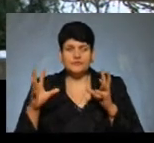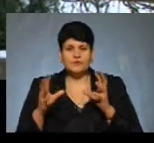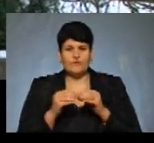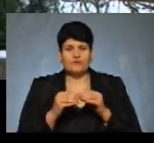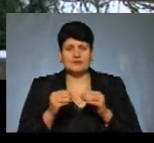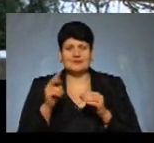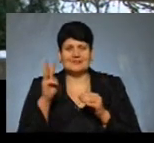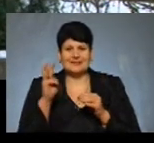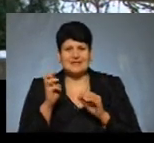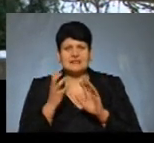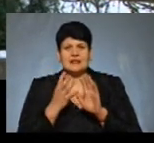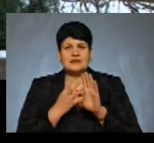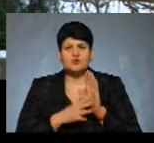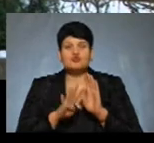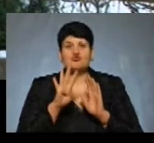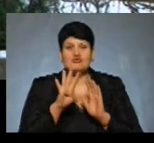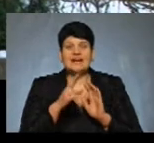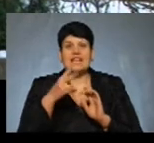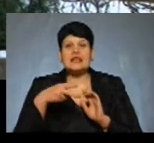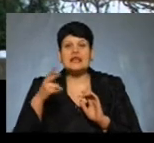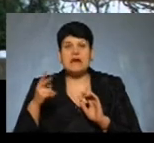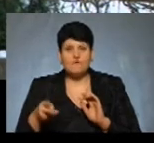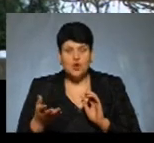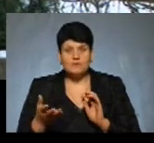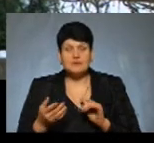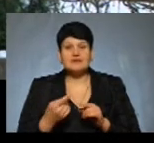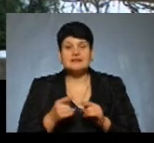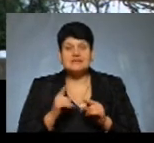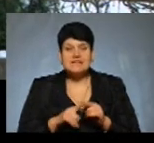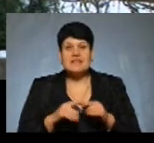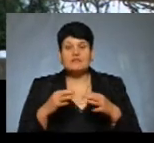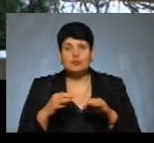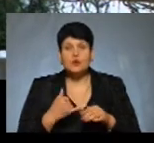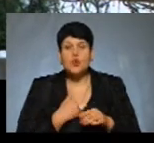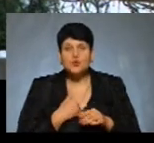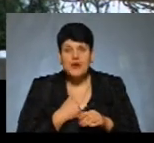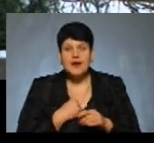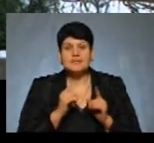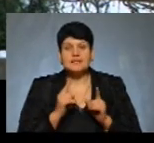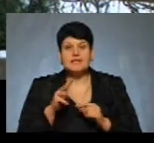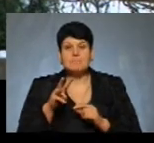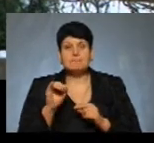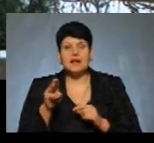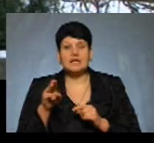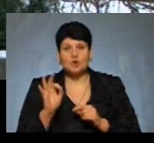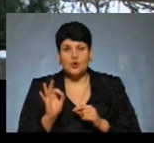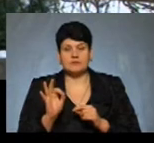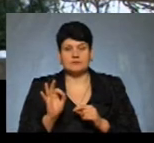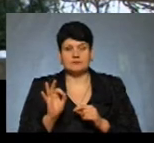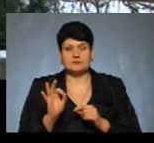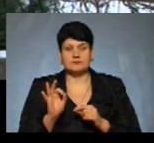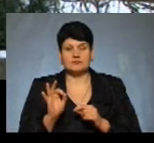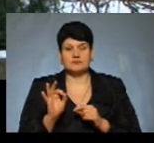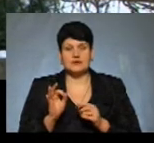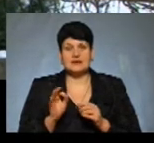розмірі 394 євро. Такий автомобіль, тільки мито в нас на Тернопільській митниці, мені